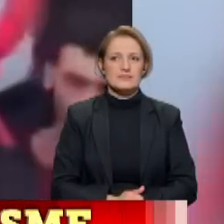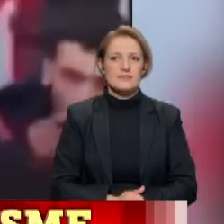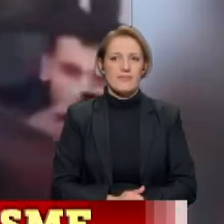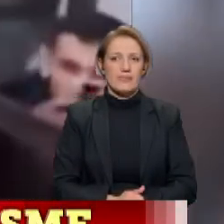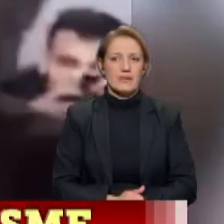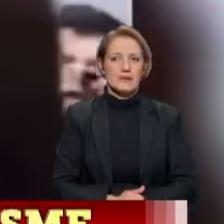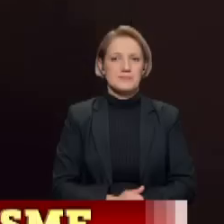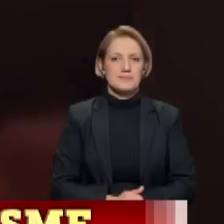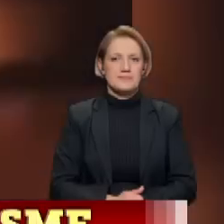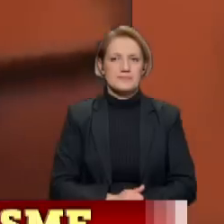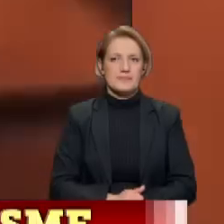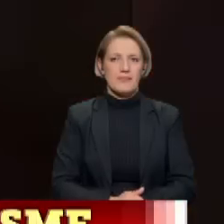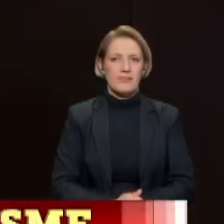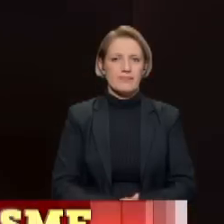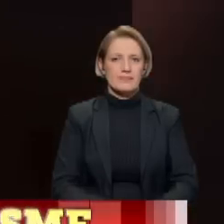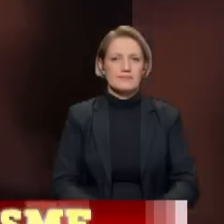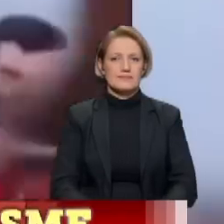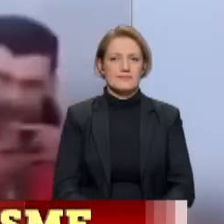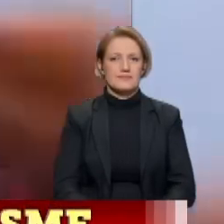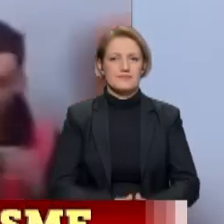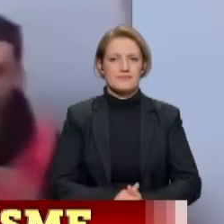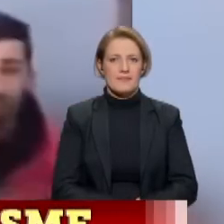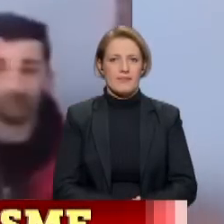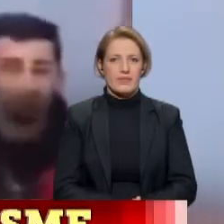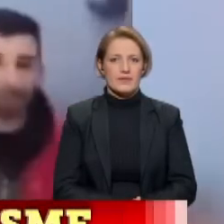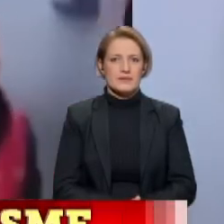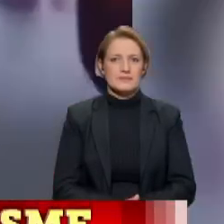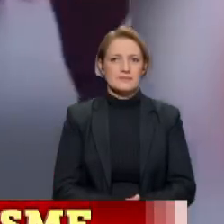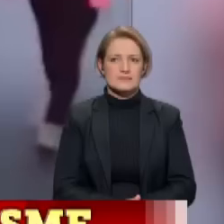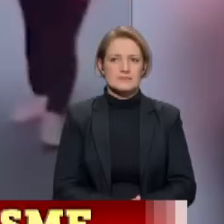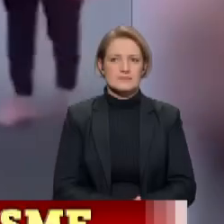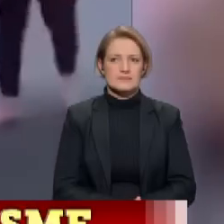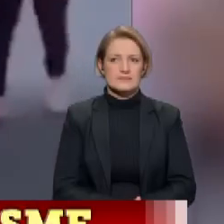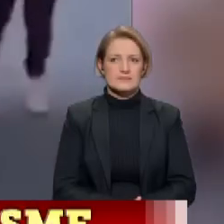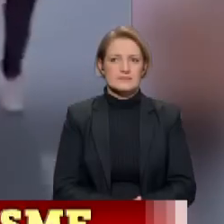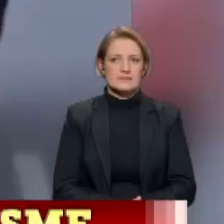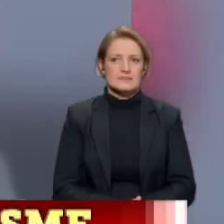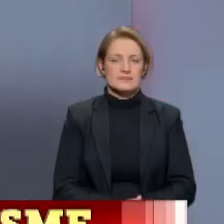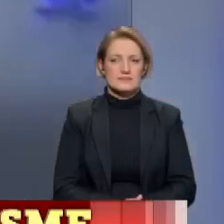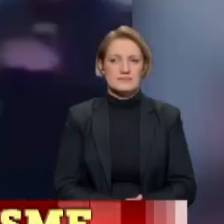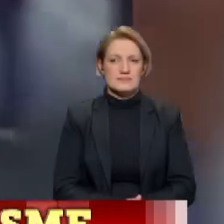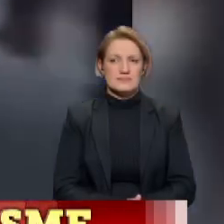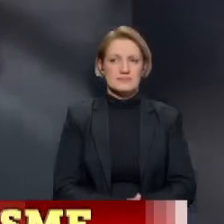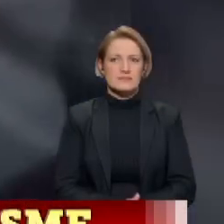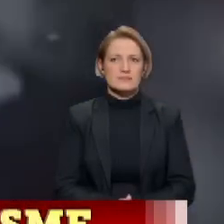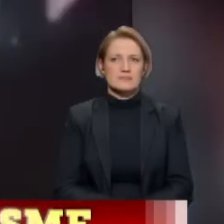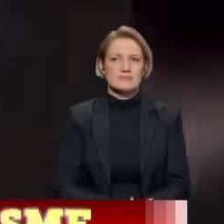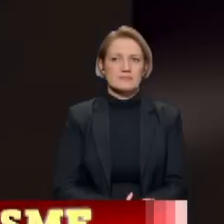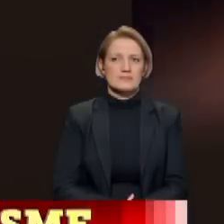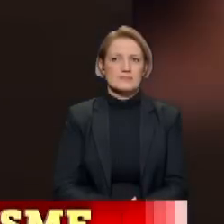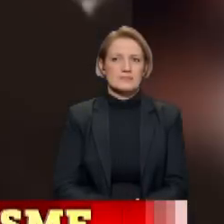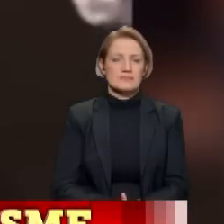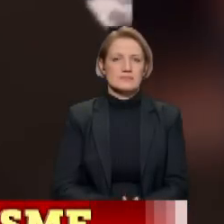Aynen öyle. Aynen öyle. Aynen öyle. Aynen. Aferin sana delikanlı. Her şey güzel olacak. Söyledim. Şimdi bekliyorum. Aynen.